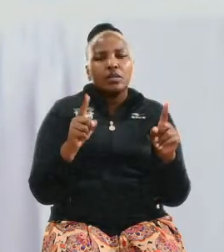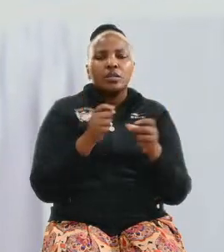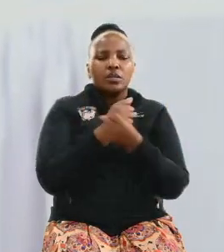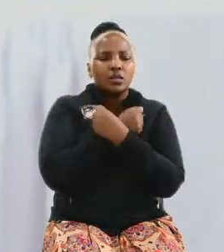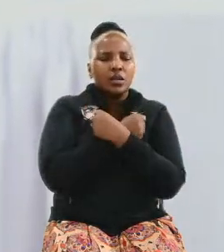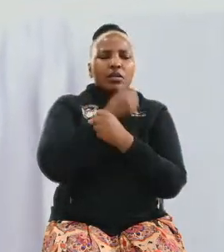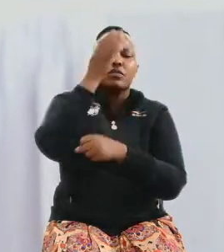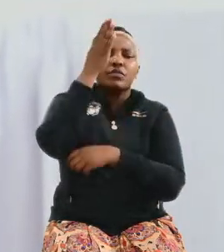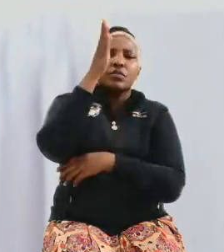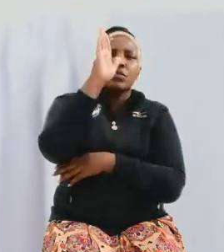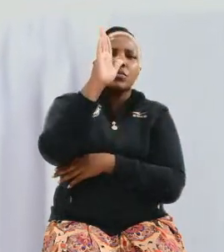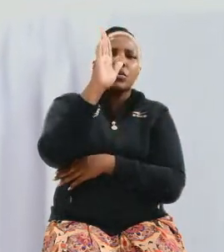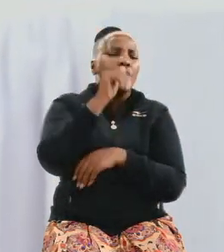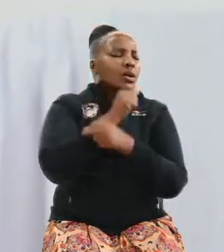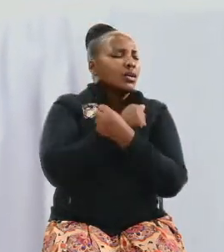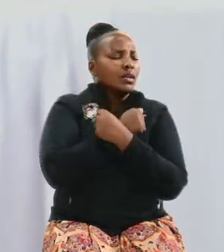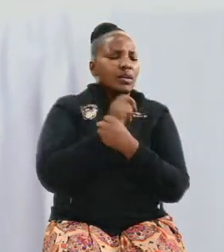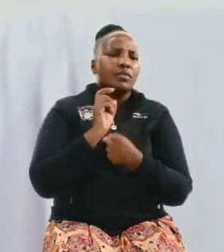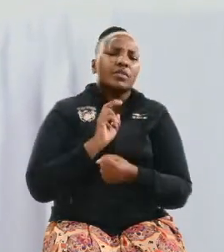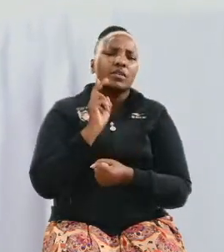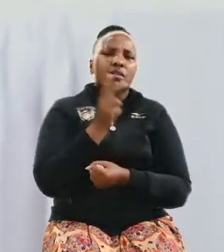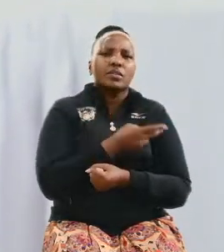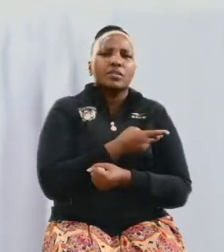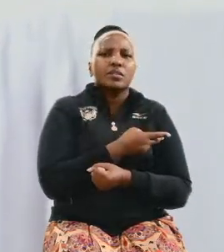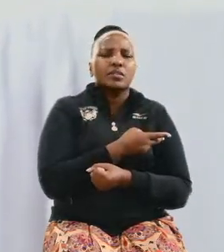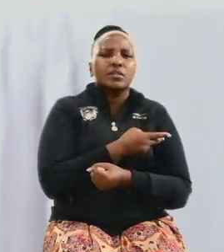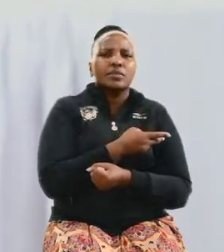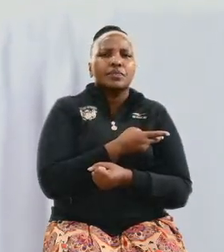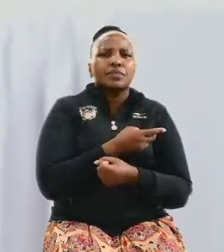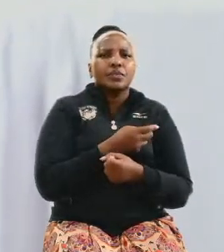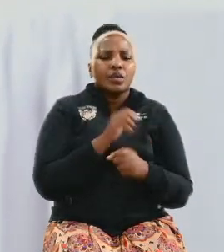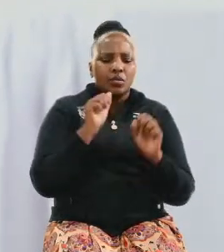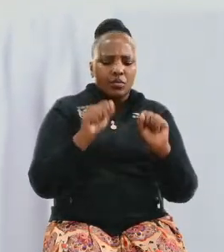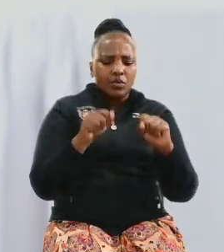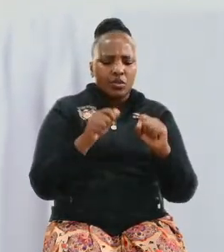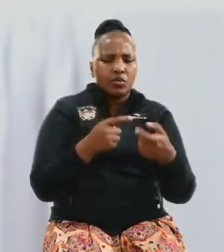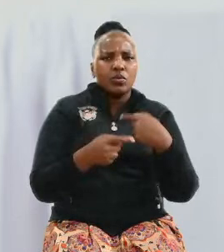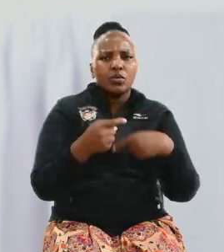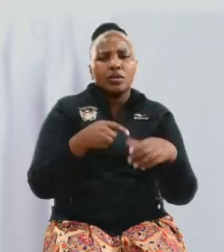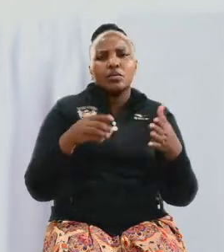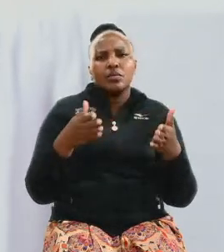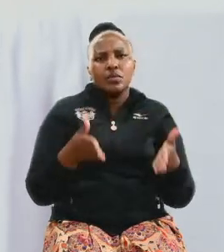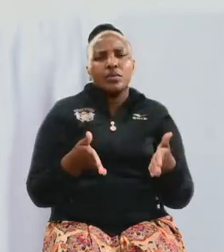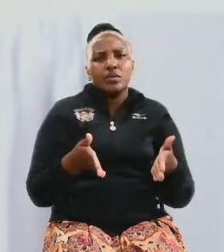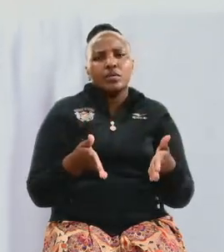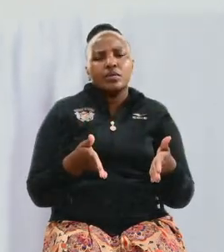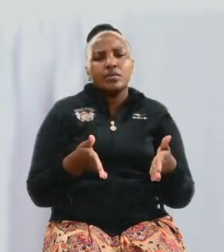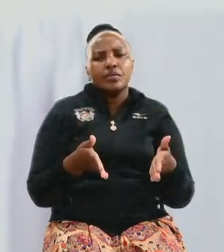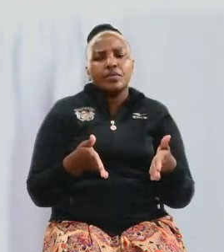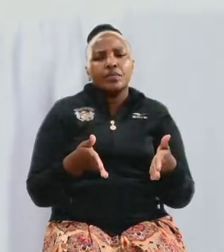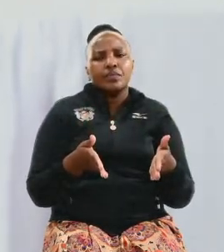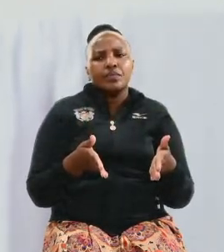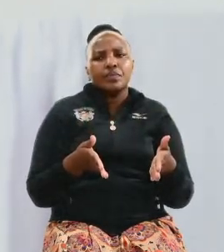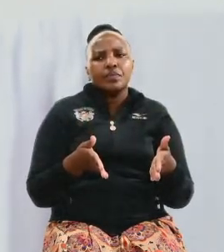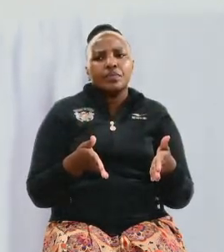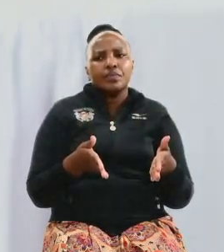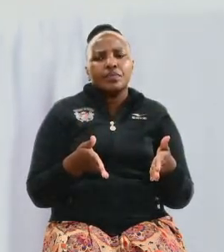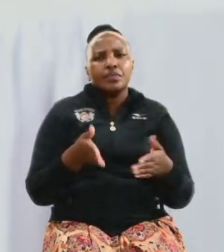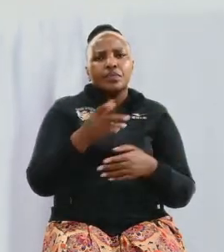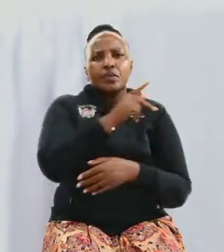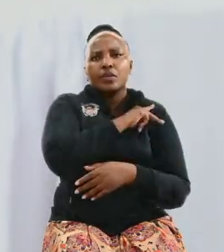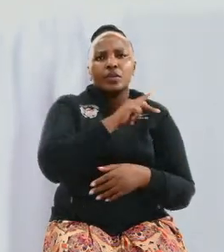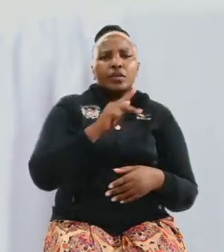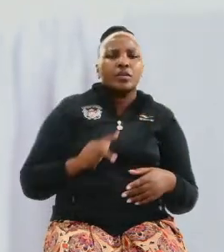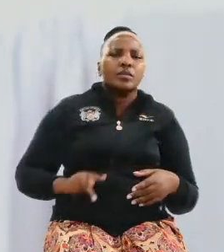mapenzi yako na kutupenda. Na ndio Bwana tumeweza kufika kwa hiki kikao asubuhi njema Bwana. Mfalume